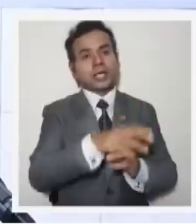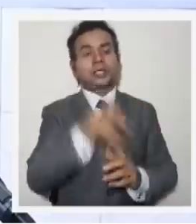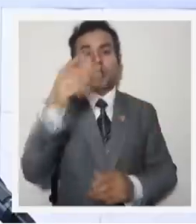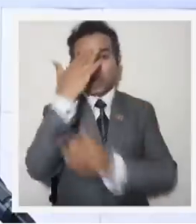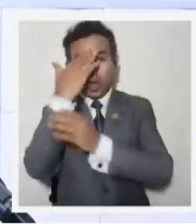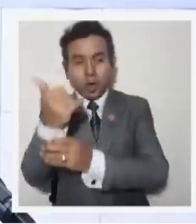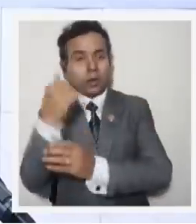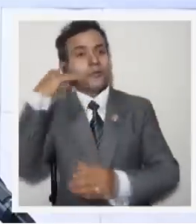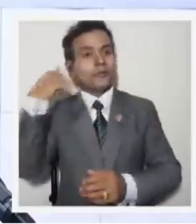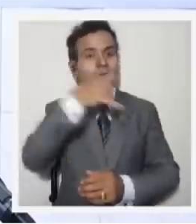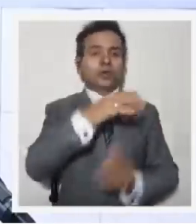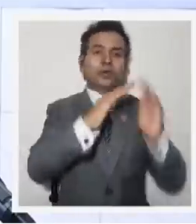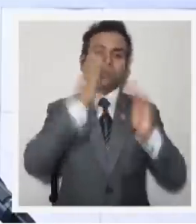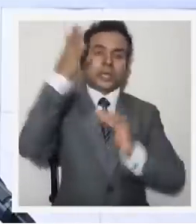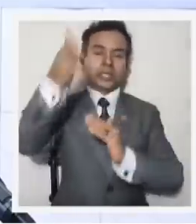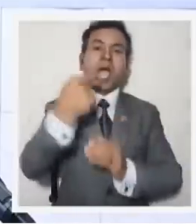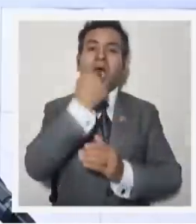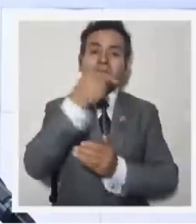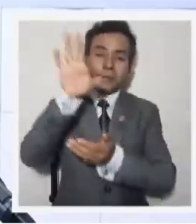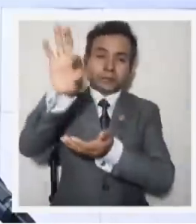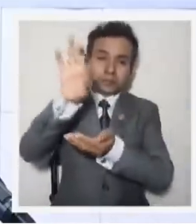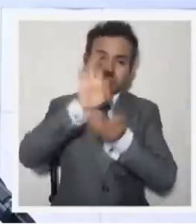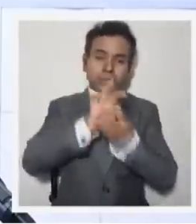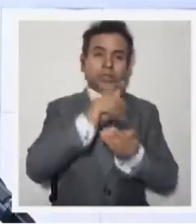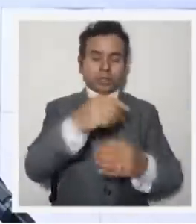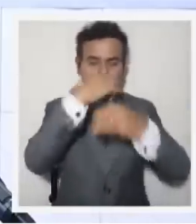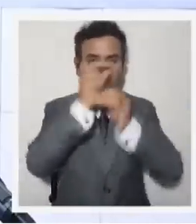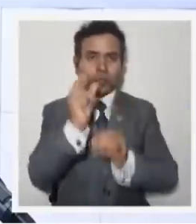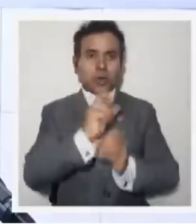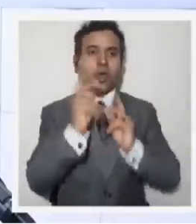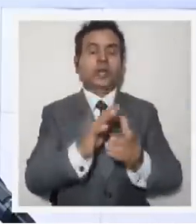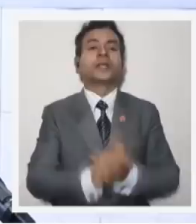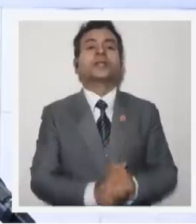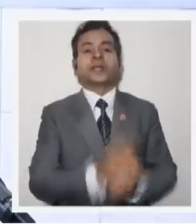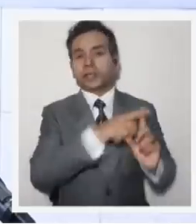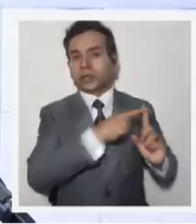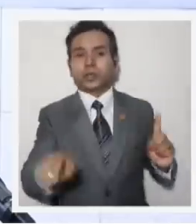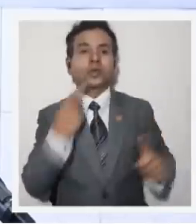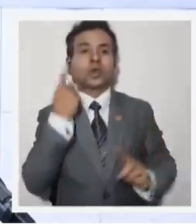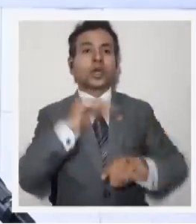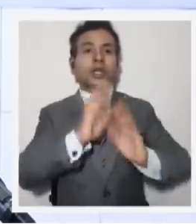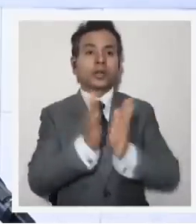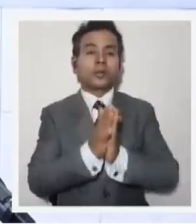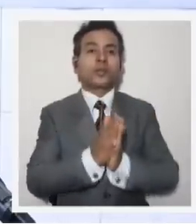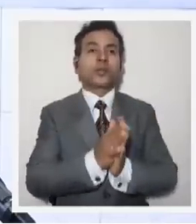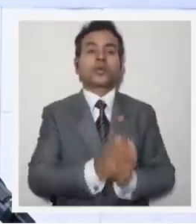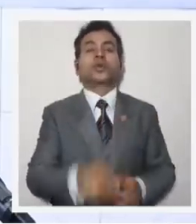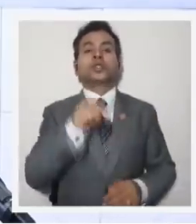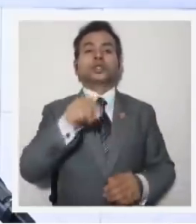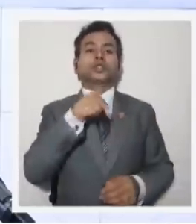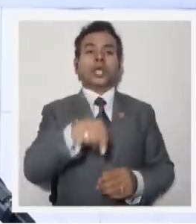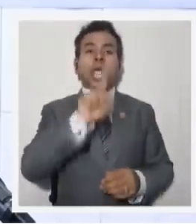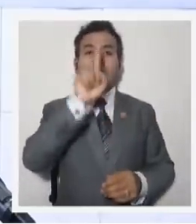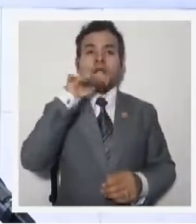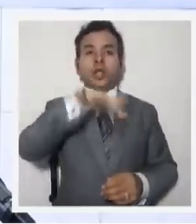জন্য আলাদা ফোন কল সেন্টার আছে, সেই ফোন কল থেকে আমরা নমুনা সংগ্রহ করি। সাধারণত এই হটলাইনগুলোতে আমরা স্বাস্থ্যসেবা পরামর্শই দিয়ে